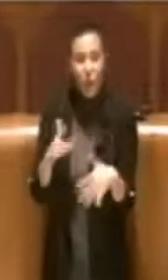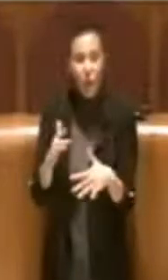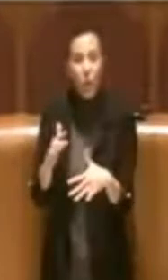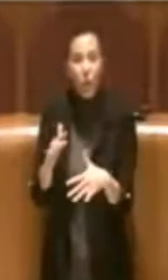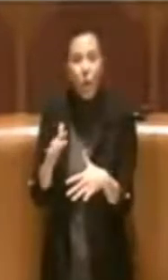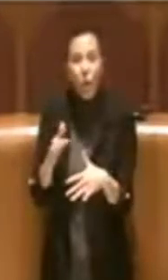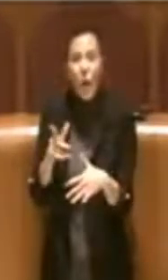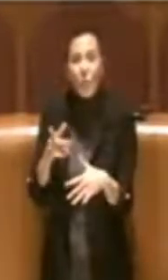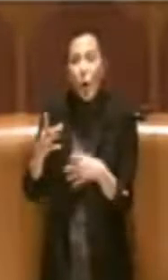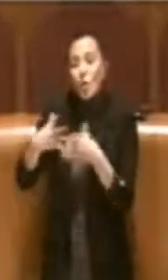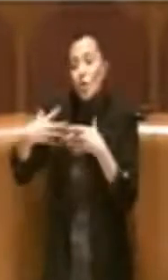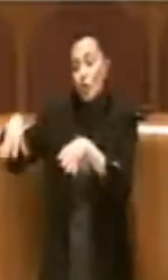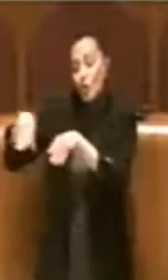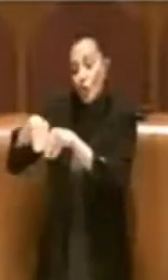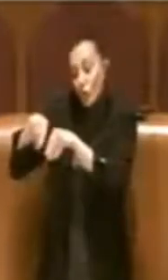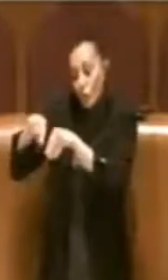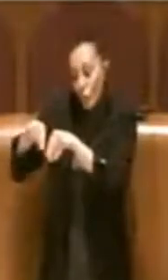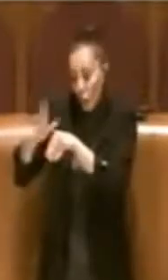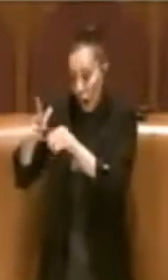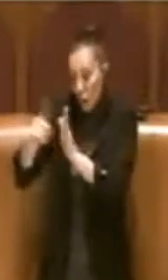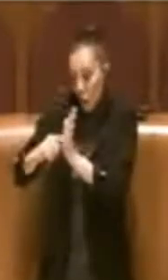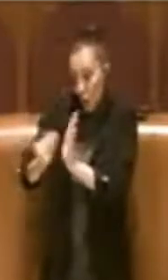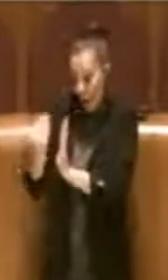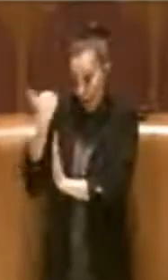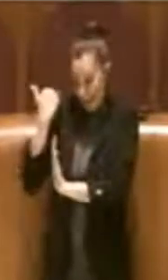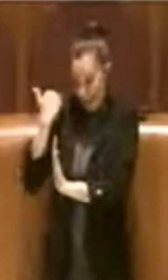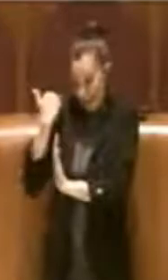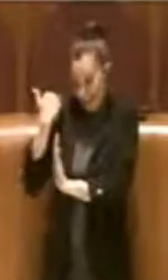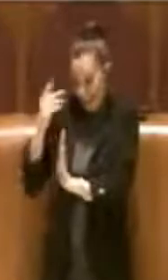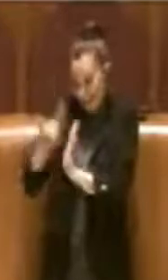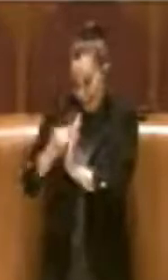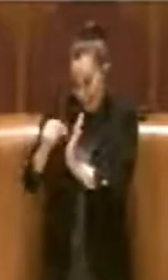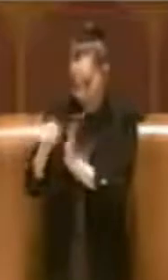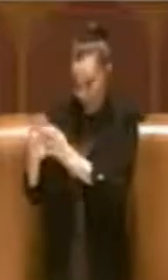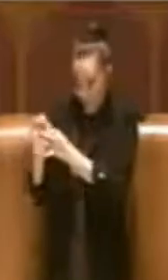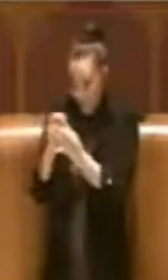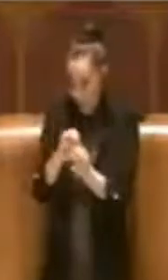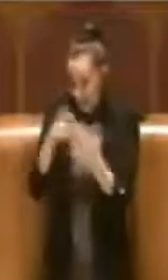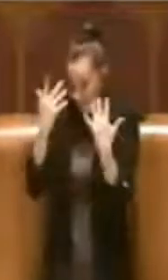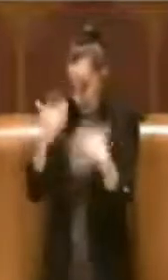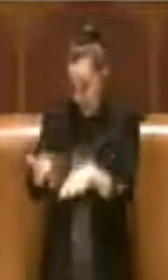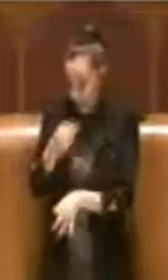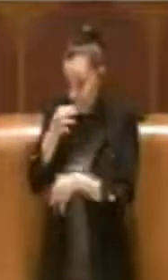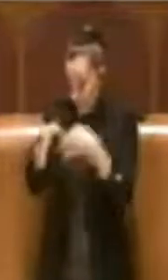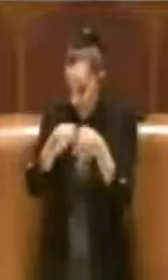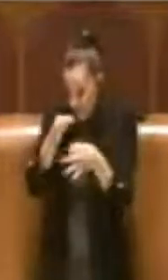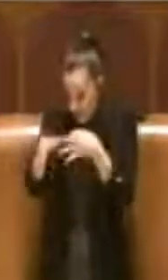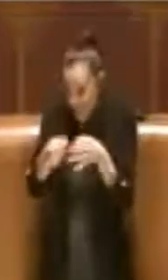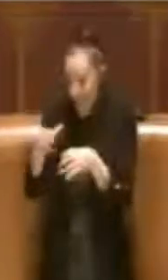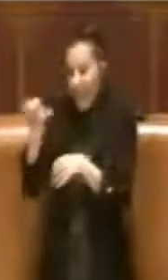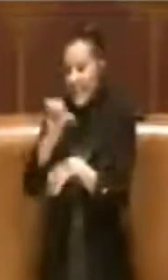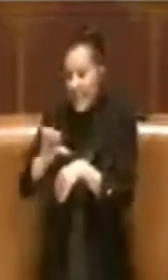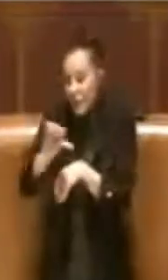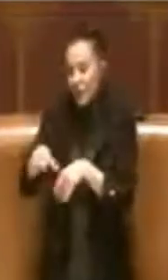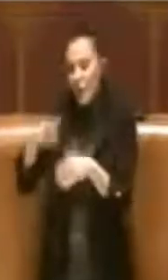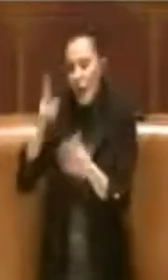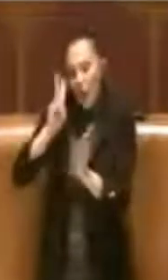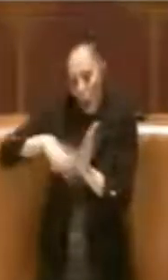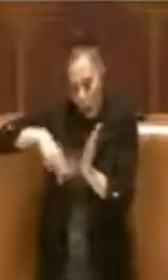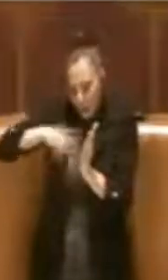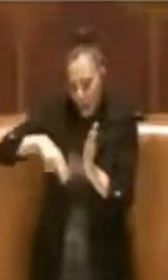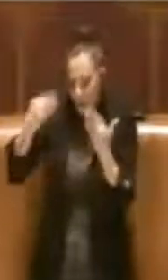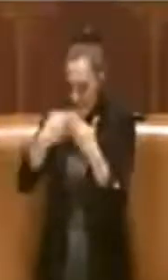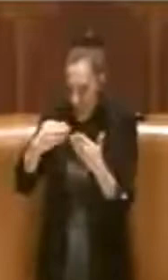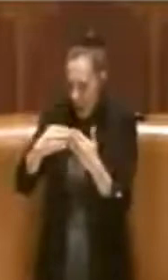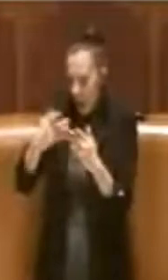la giunta si è determinata quasi un mese fa su questa delibera, quindi insomma c'è stato tutto il tempo di scaricarla dal SIGEP, leggerla, studiarla, secondo